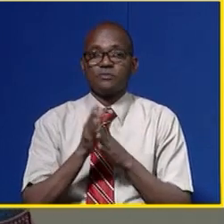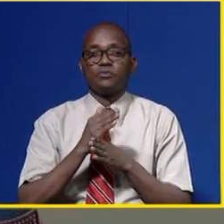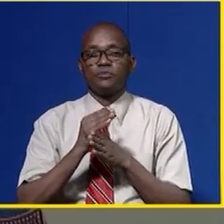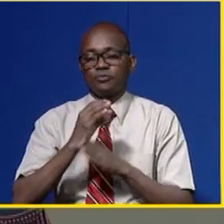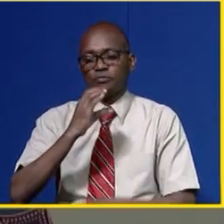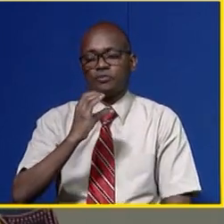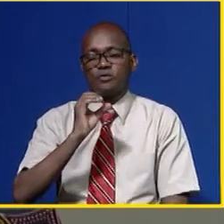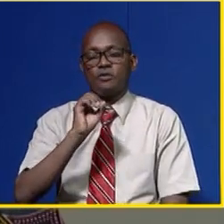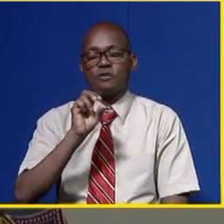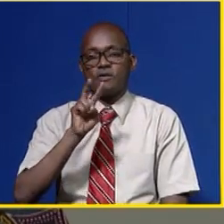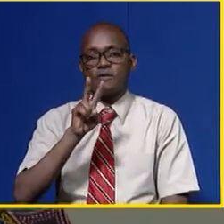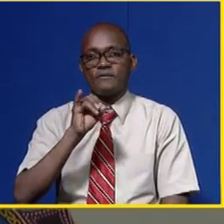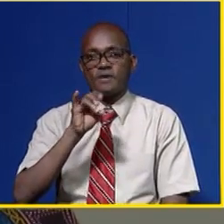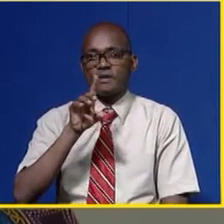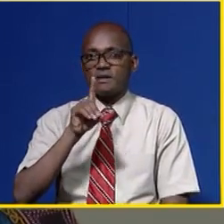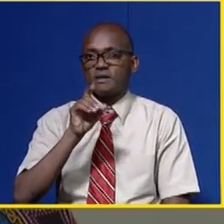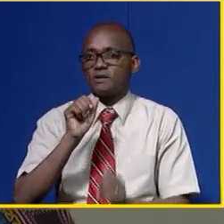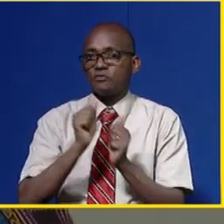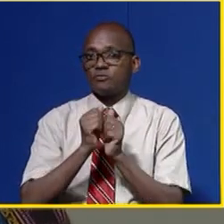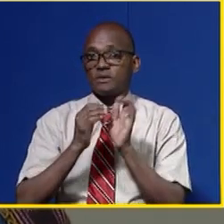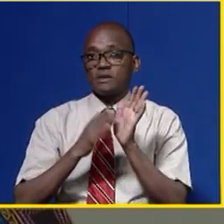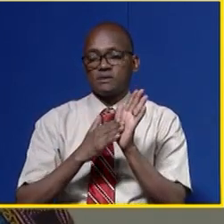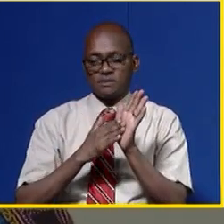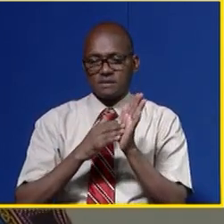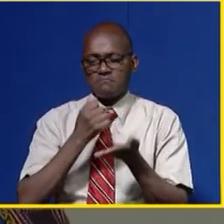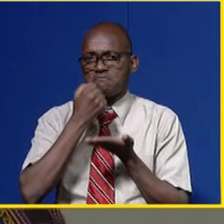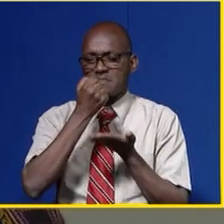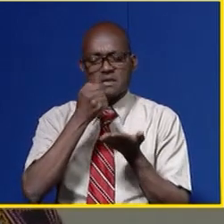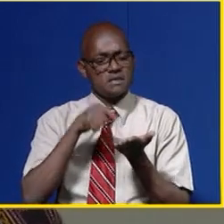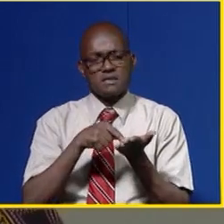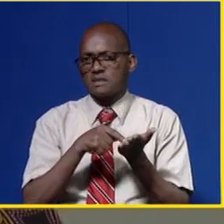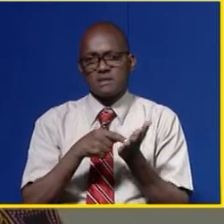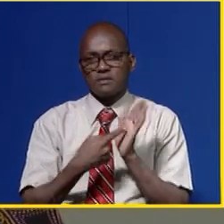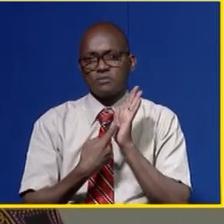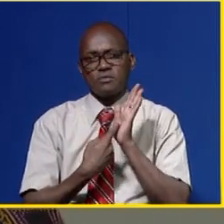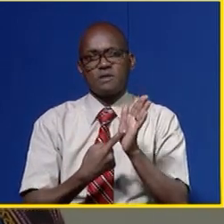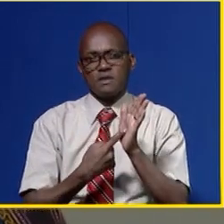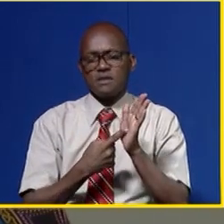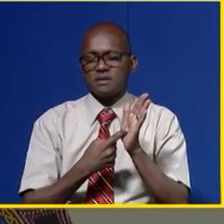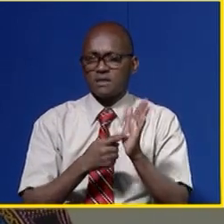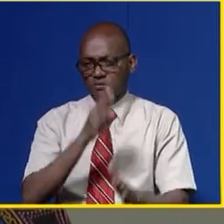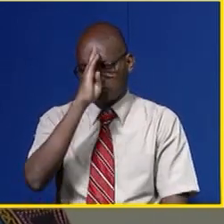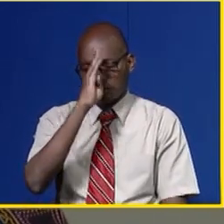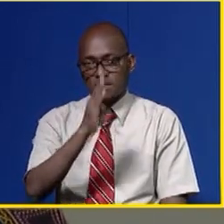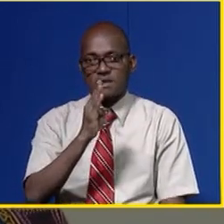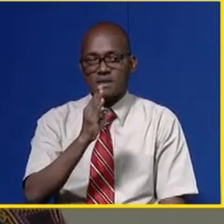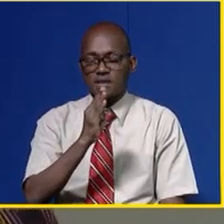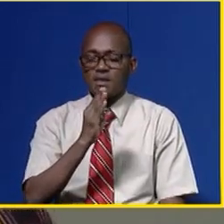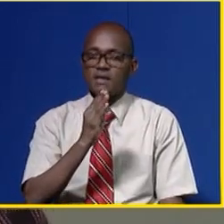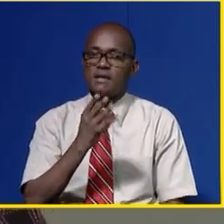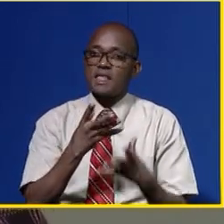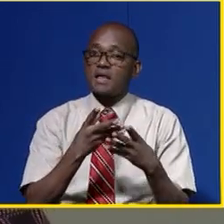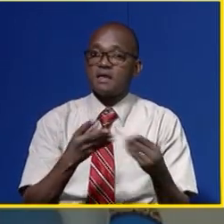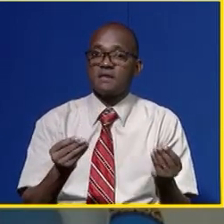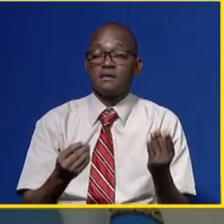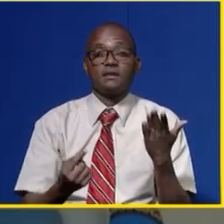hotuba yake haizingatii athari kubwa zinazoweza kutokea ikiwa maradhi haya